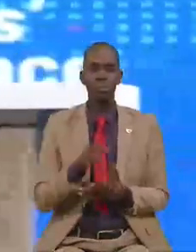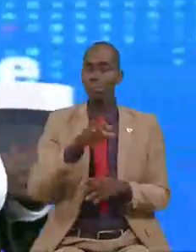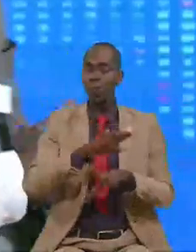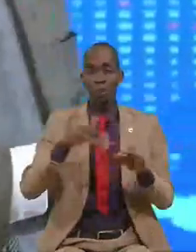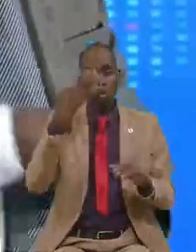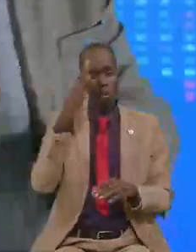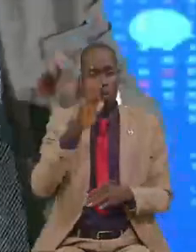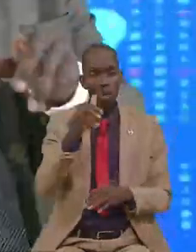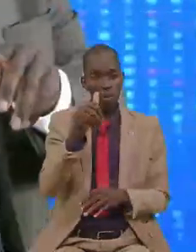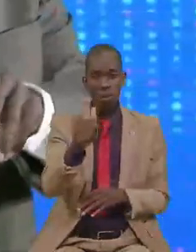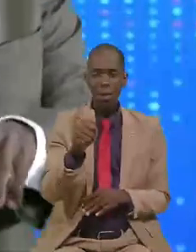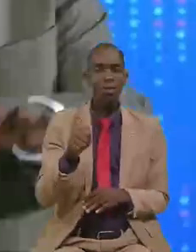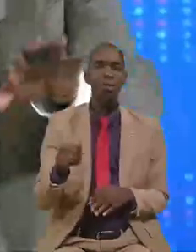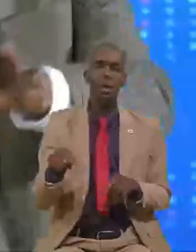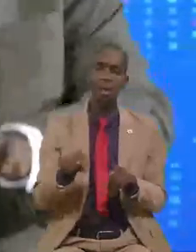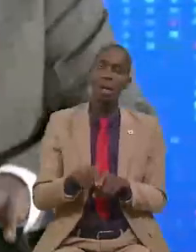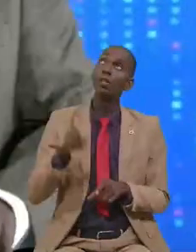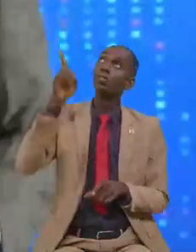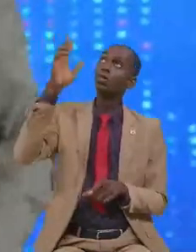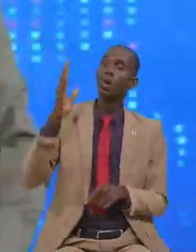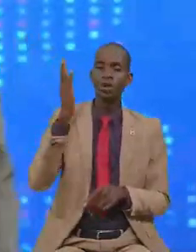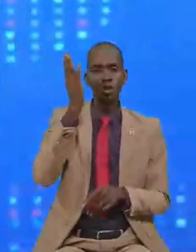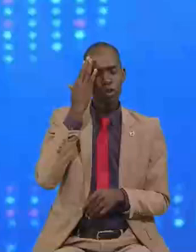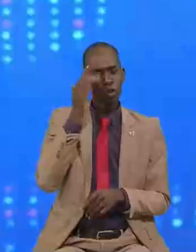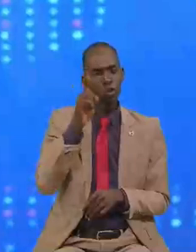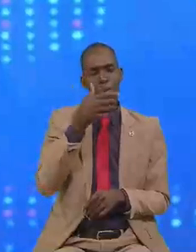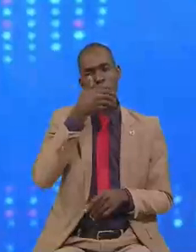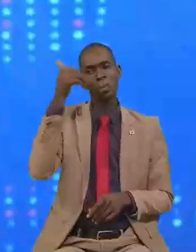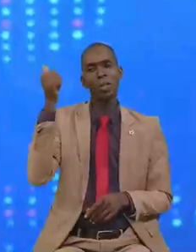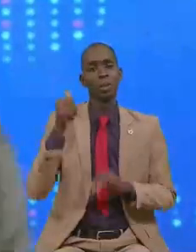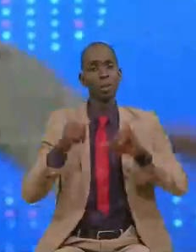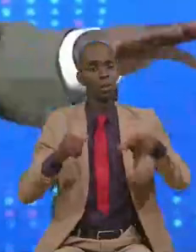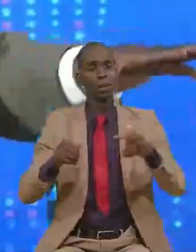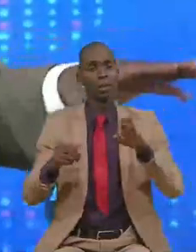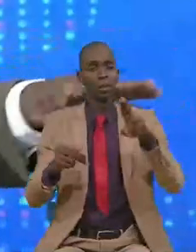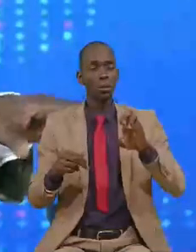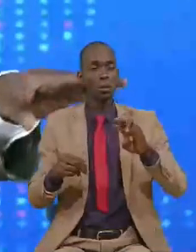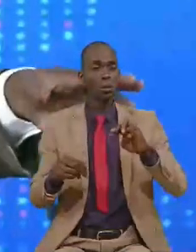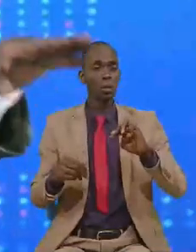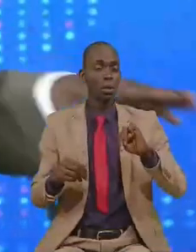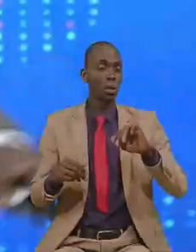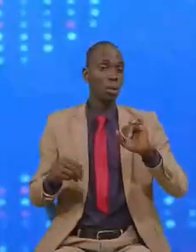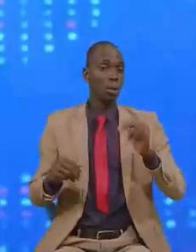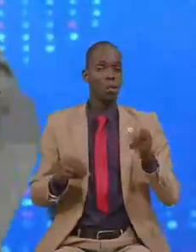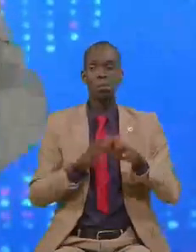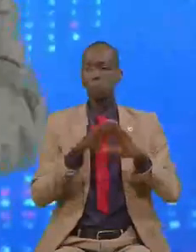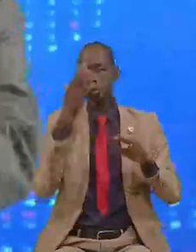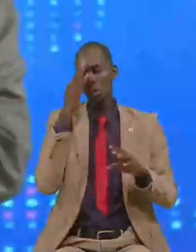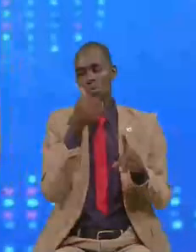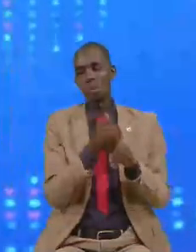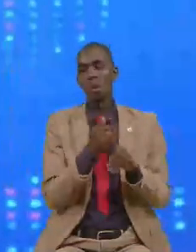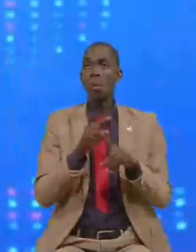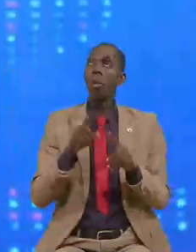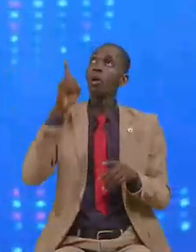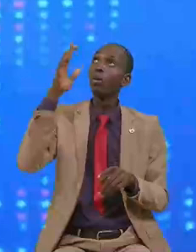tu ne te connais pas, tel que Dieu te connaît. Jérémie ne se connaissait pas. Et Dieu le connaissait.